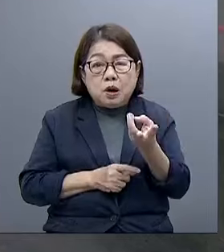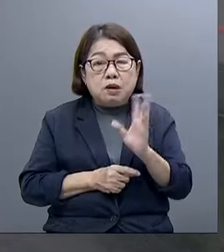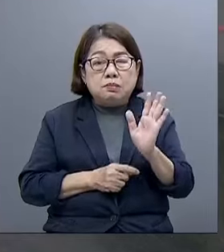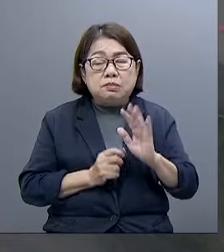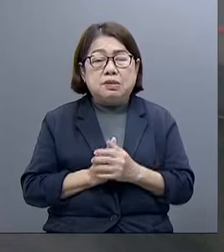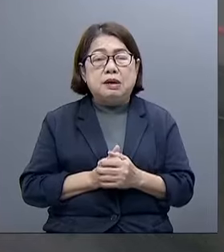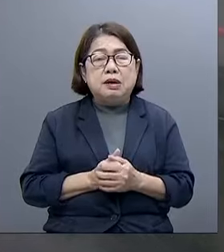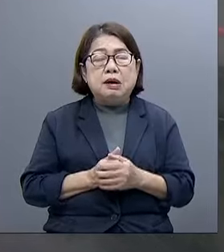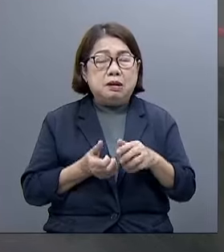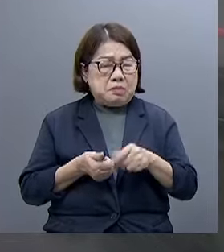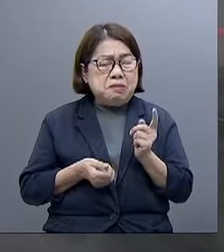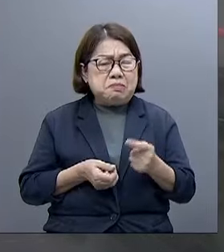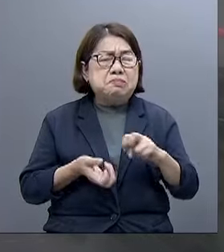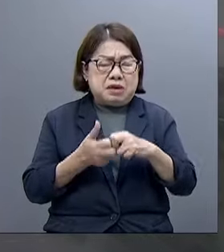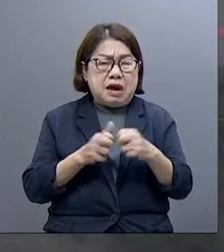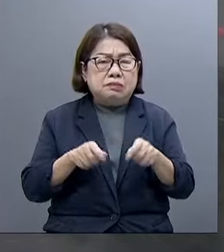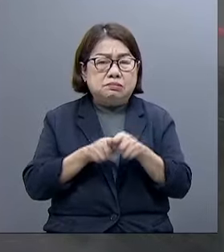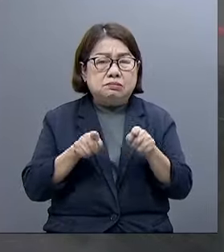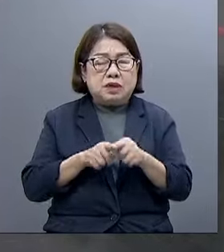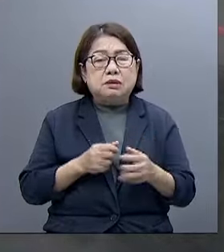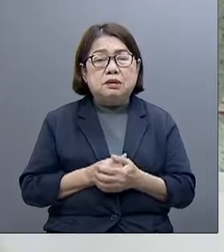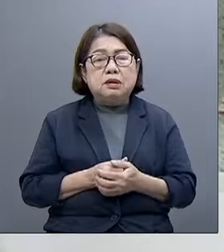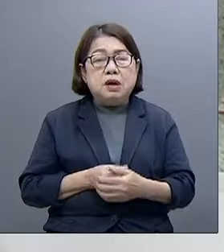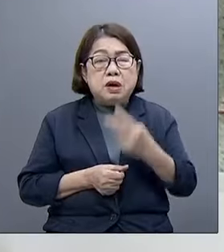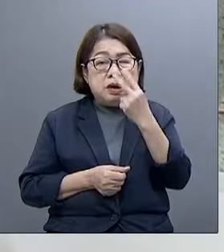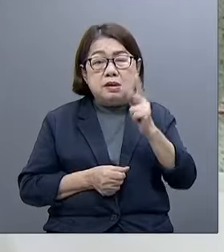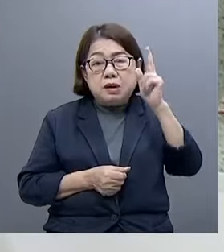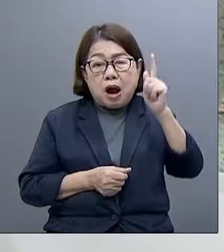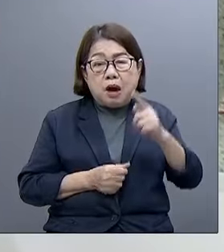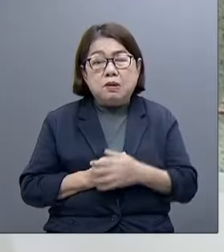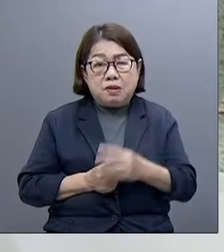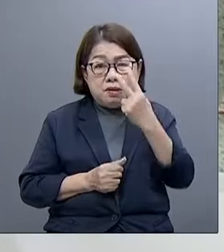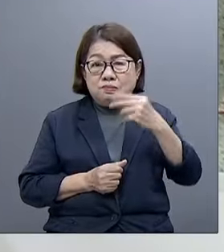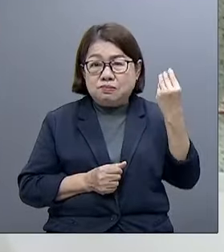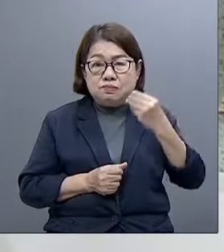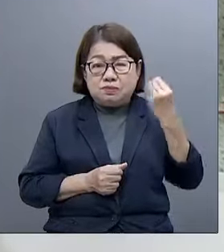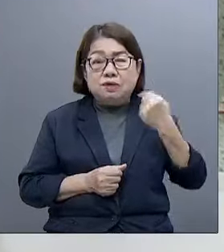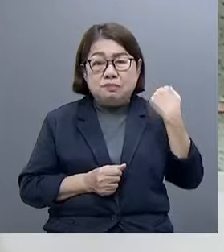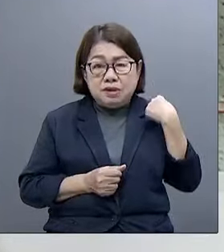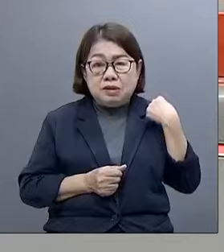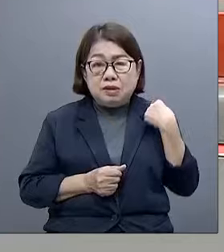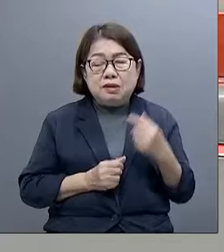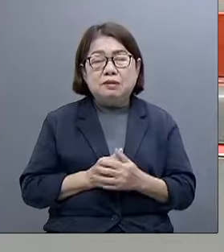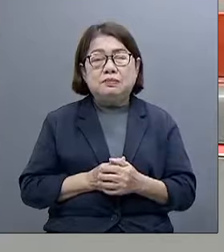รื่องความปลอดภัยบนท้องถนนไปได้เพราะว่าจริงๆแล้วเราก็เห็นจากข่าวใหญ่เกิดขึ้นแทบไม่เว้นแต่ละวันเลยล่ะค่ะ ค่ะขอบคุณค่ะ